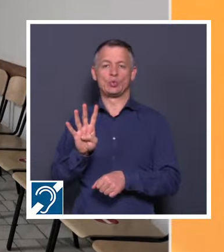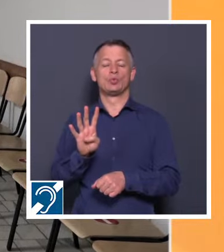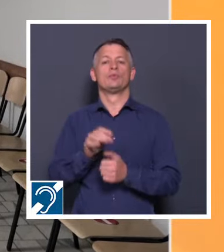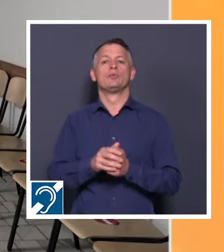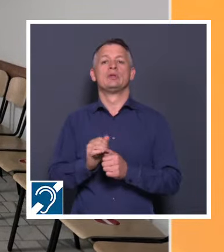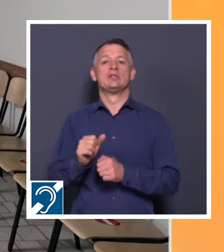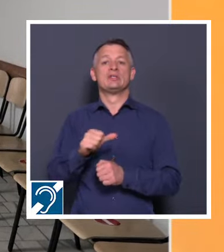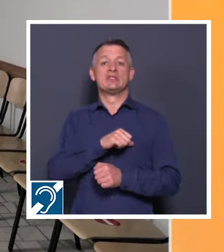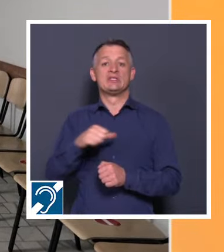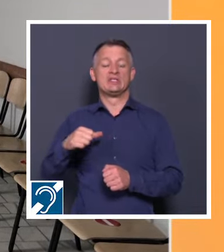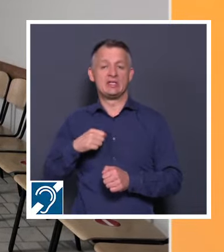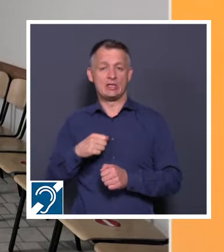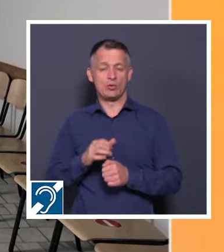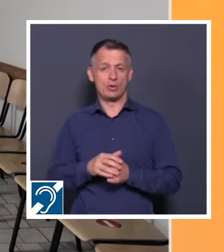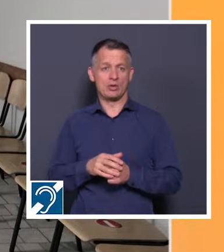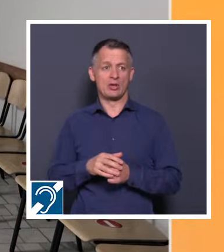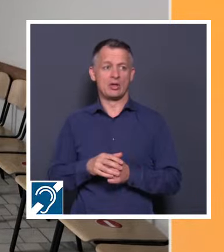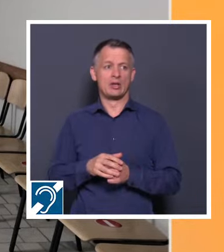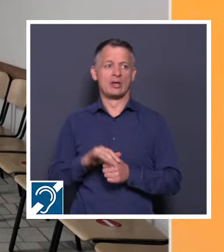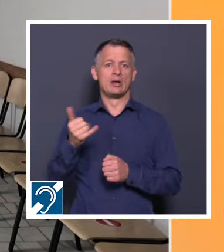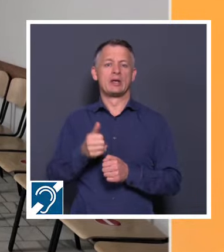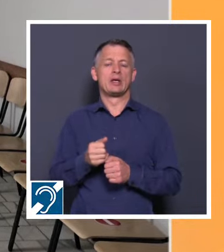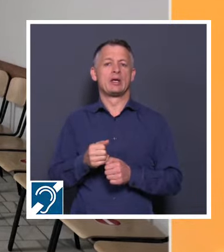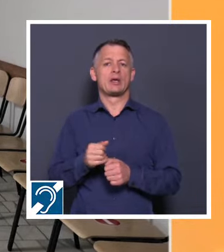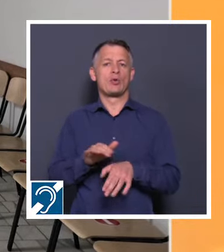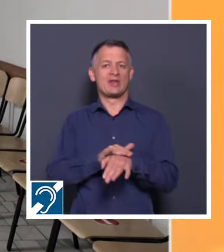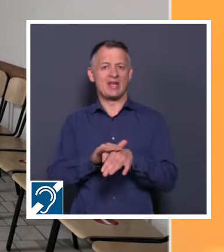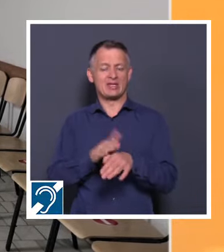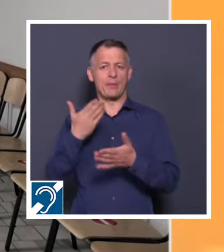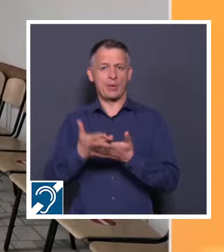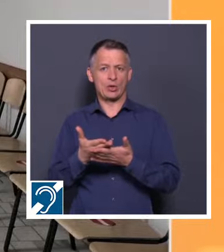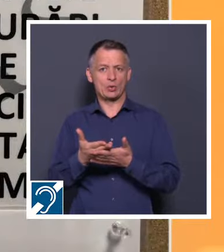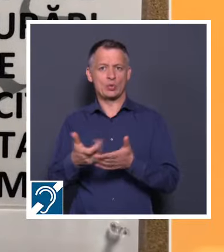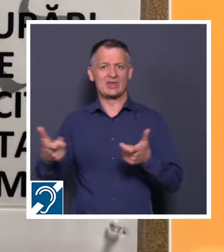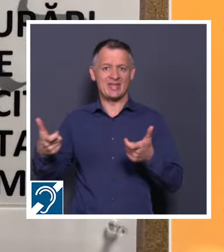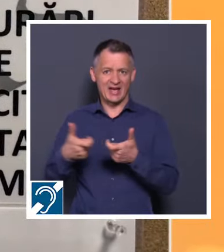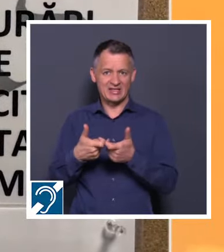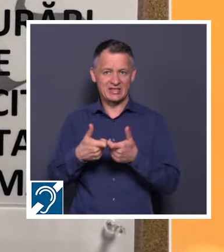sănătate la concediile medicale erau